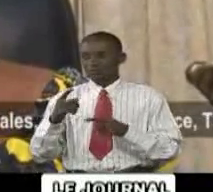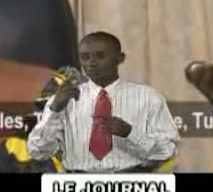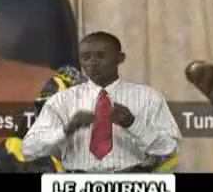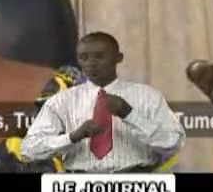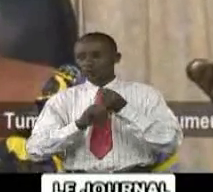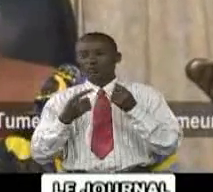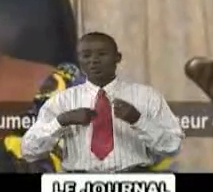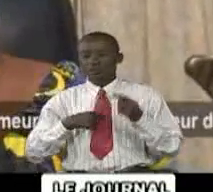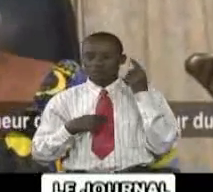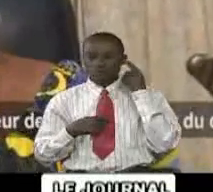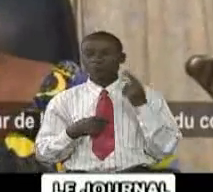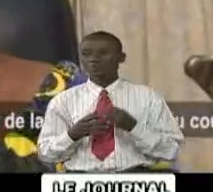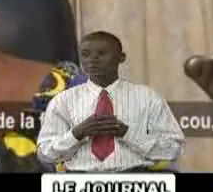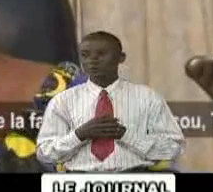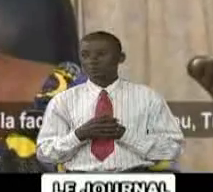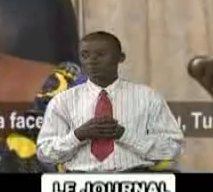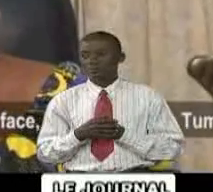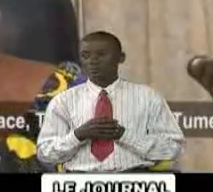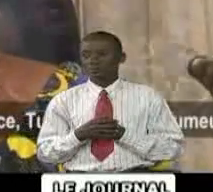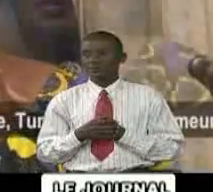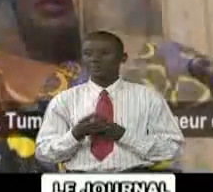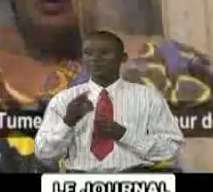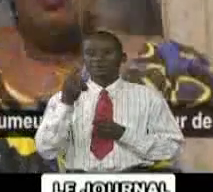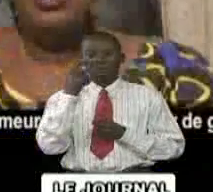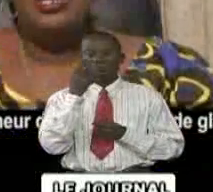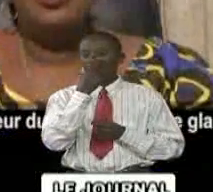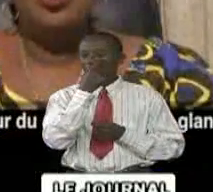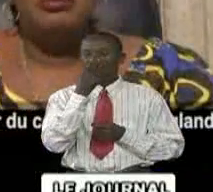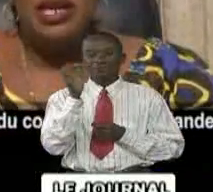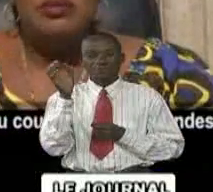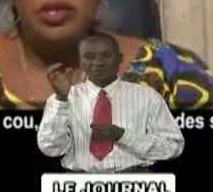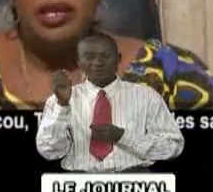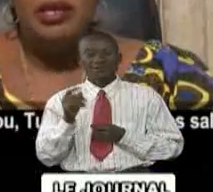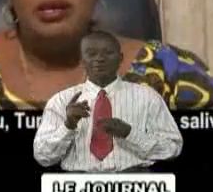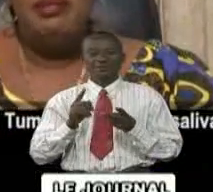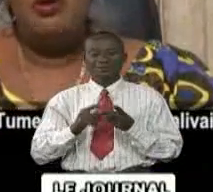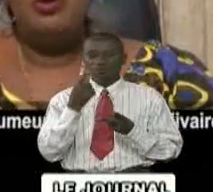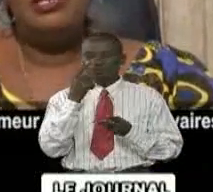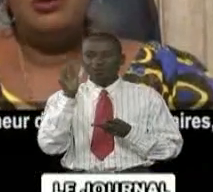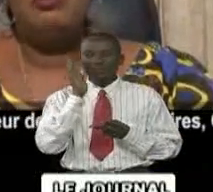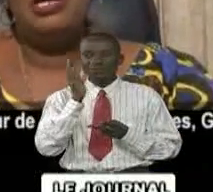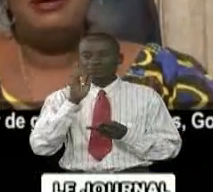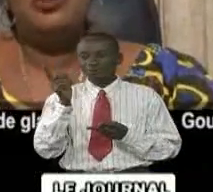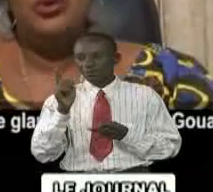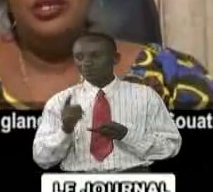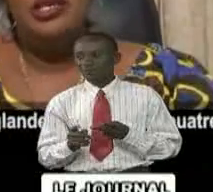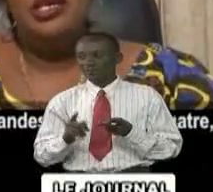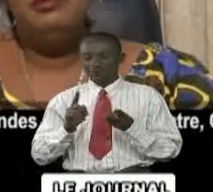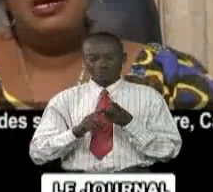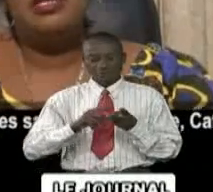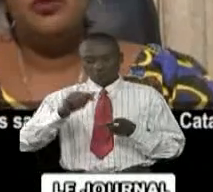ba oyo babelaka maladi ya misu misu na oyo etangaka mai omona kalisusu malamu te ba oyo baza kobela